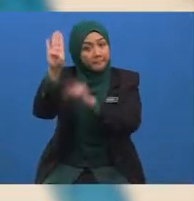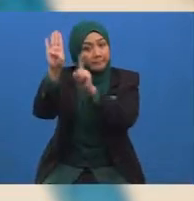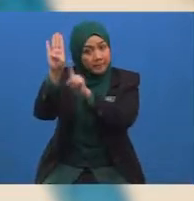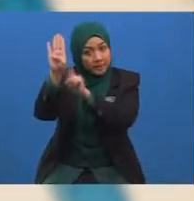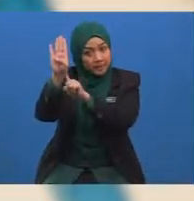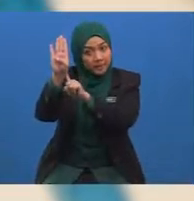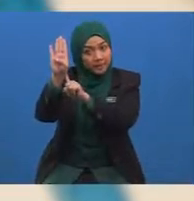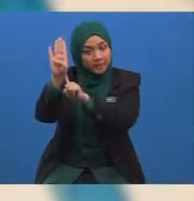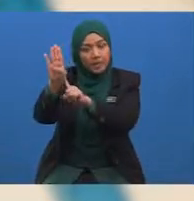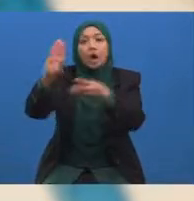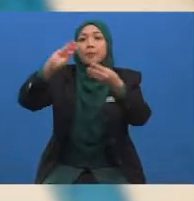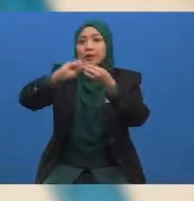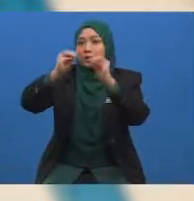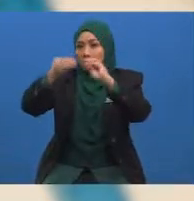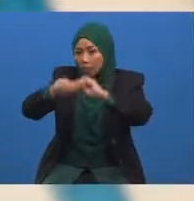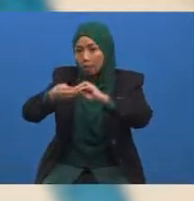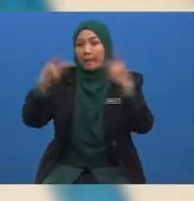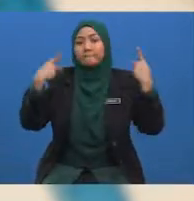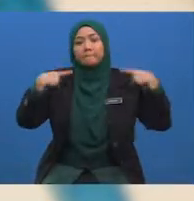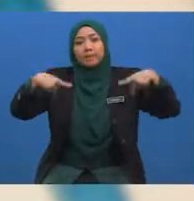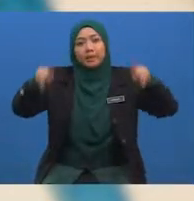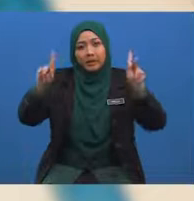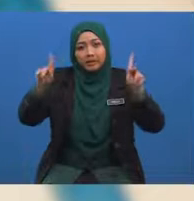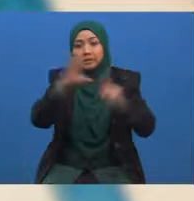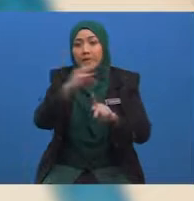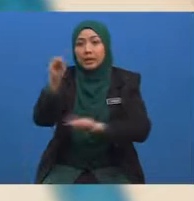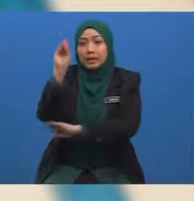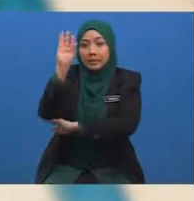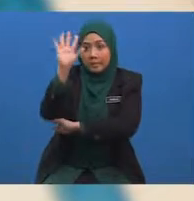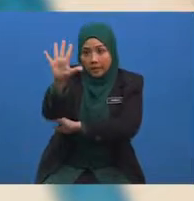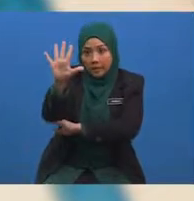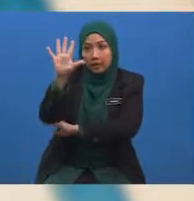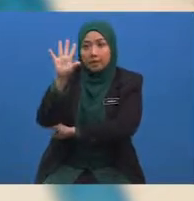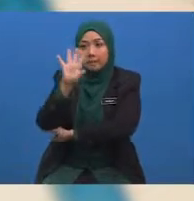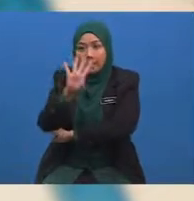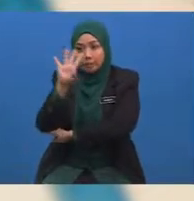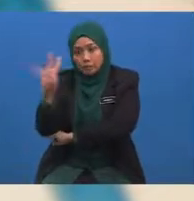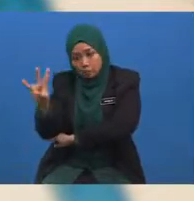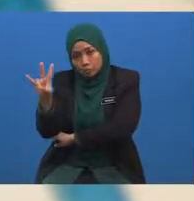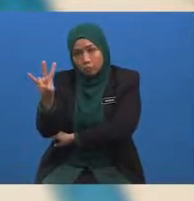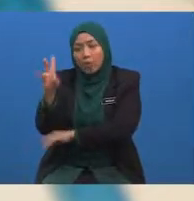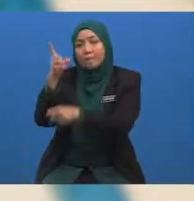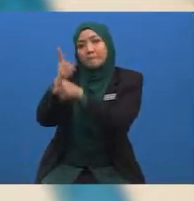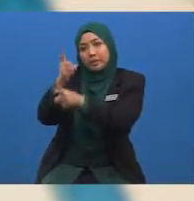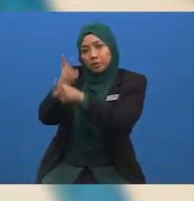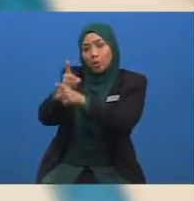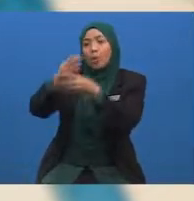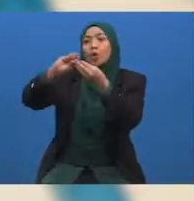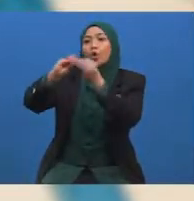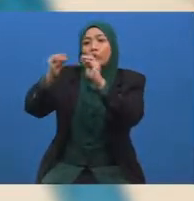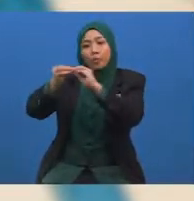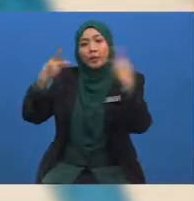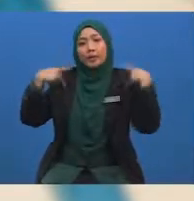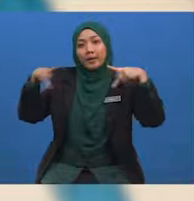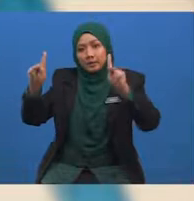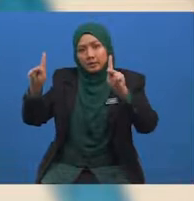perdana iaitu 5 dan 47. 6 bukan